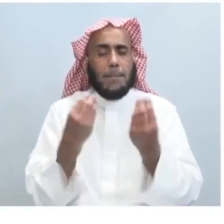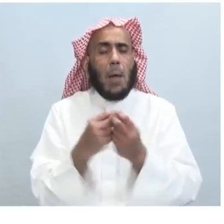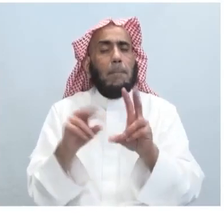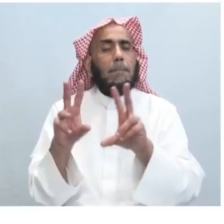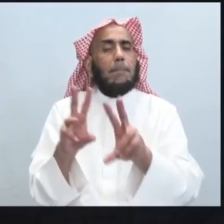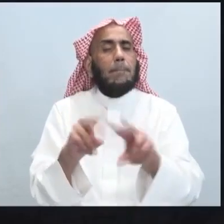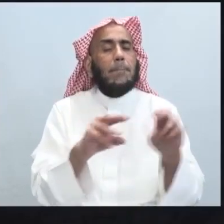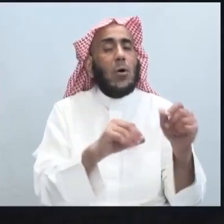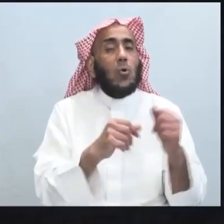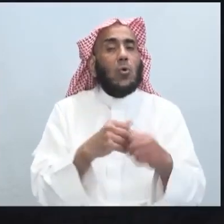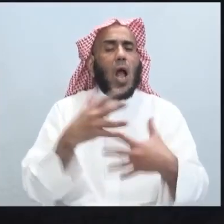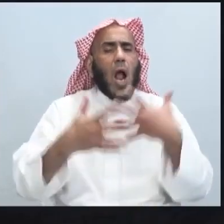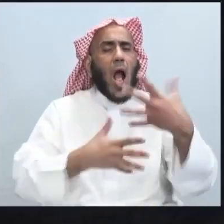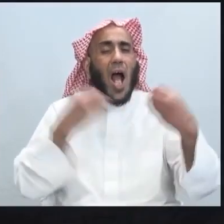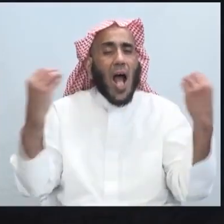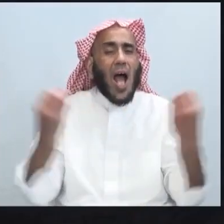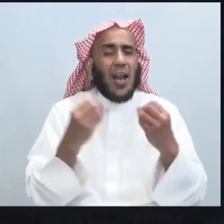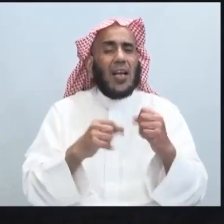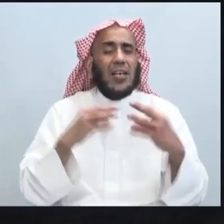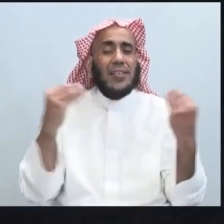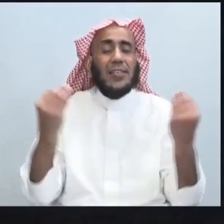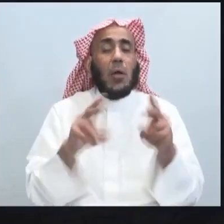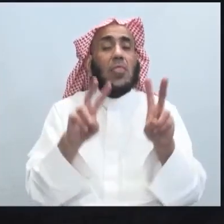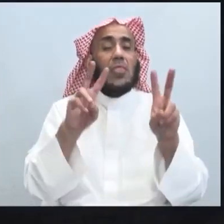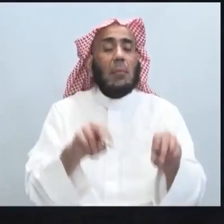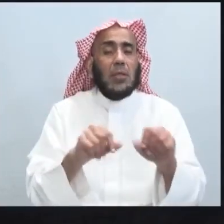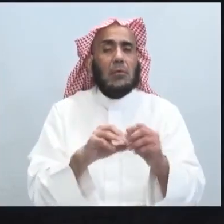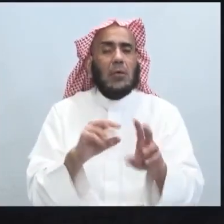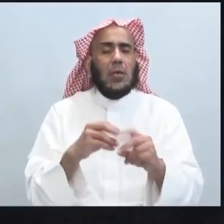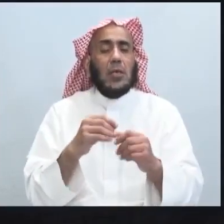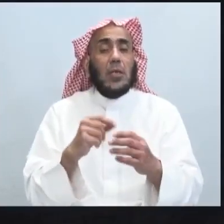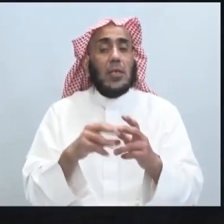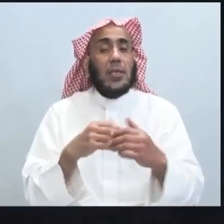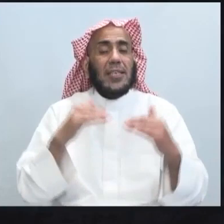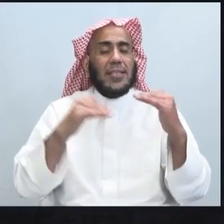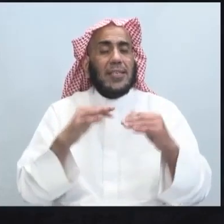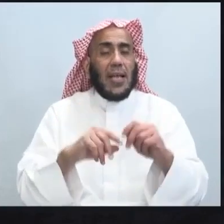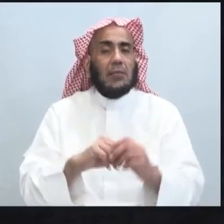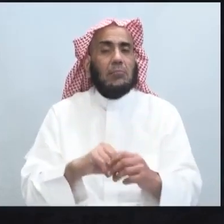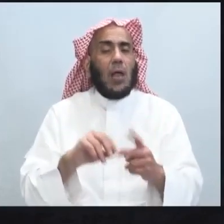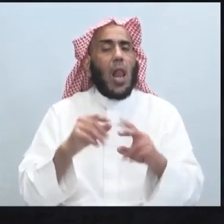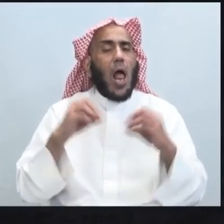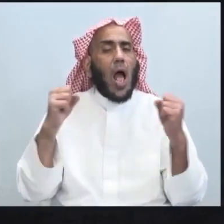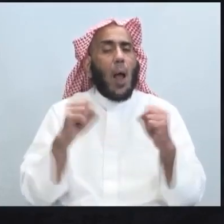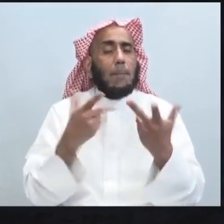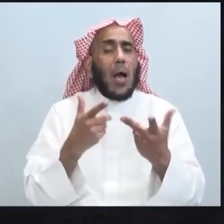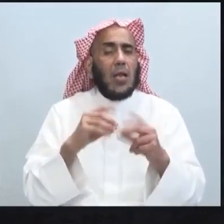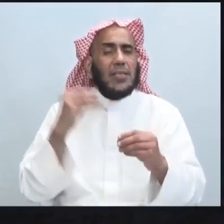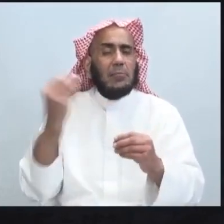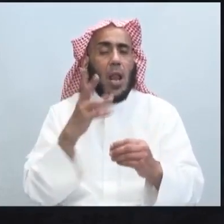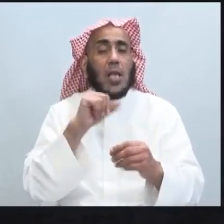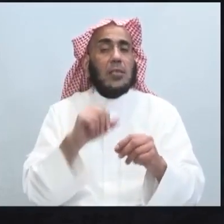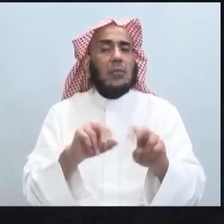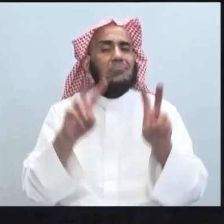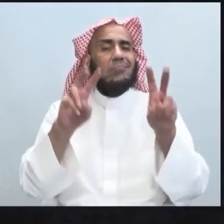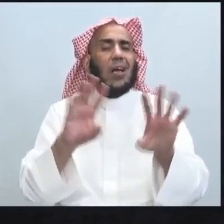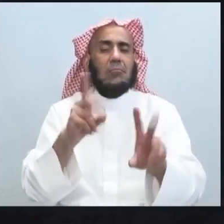بمعنى انها هناك حركه ديناميكيه ثابته يعني الاتزان الديناميكي ماذا ليس ساكنا